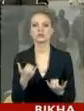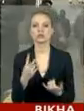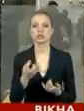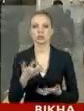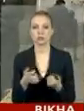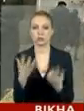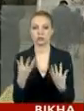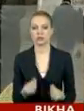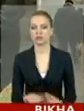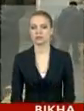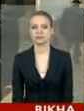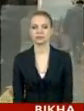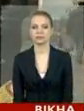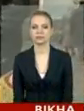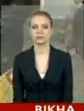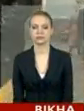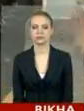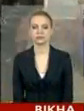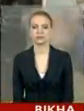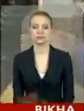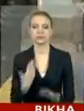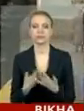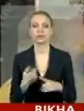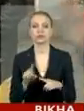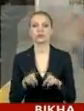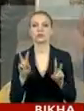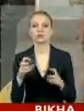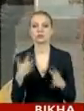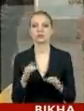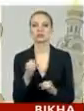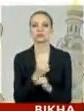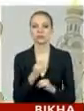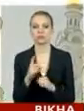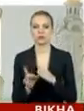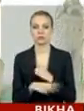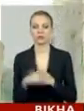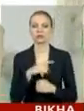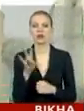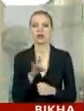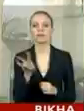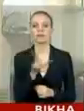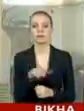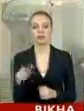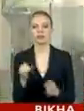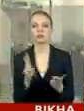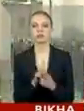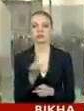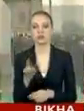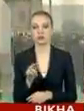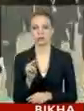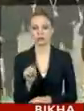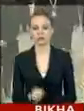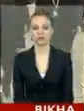неприйомний день. От це називається вже боротьба з бідністю. Віряни тим часом зустрічають Януковича.